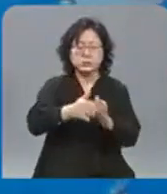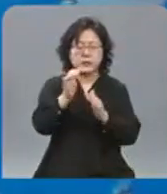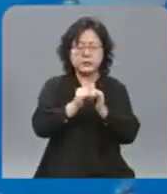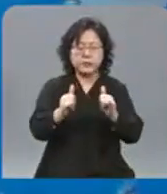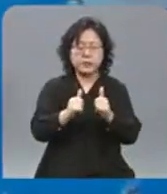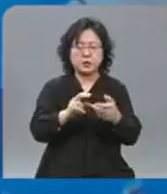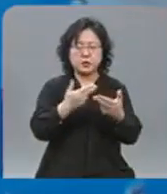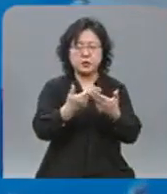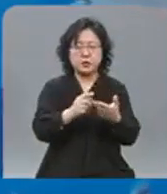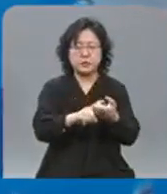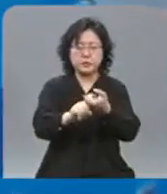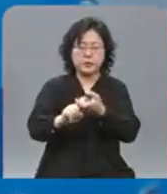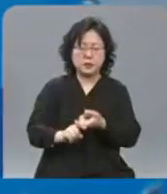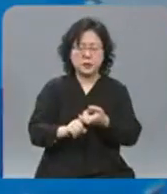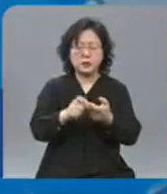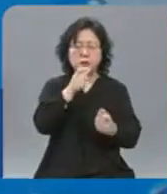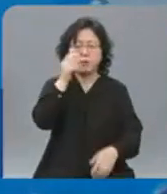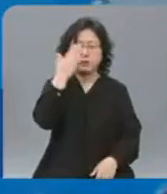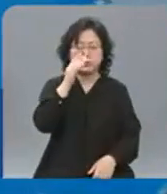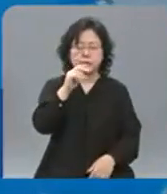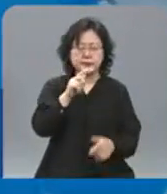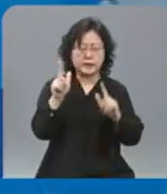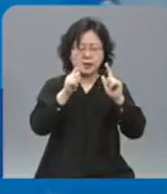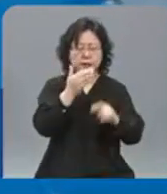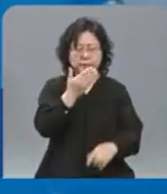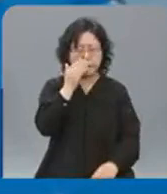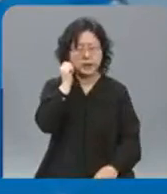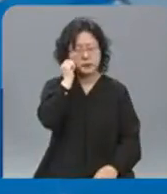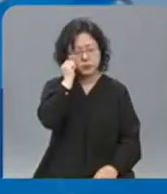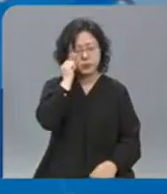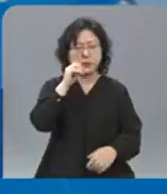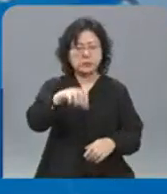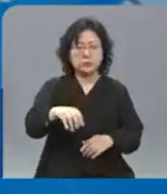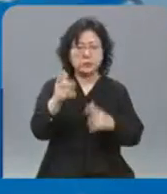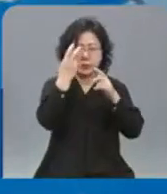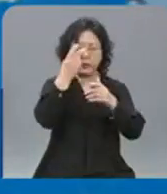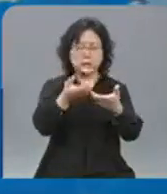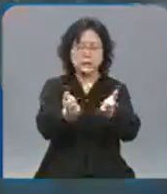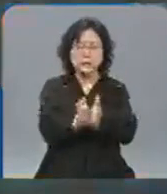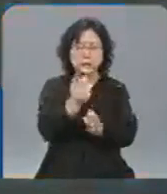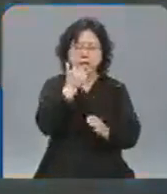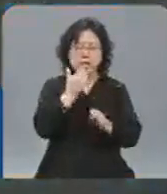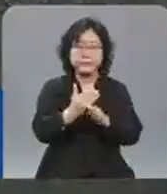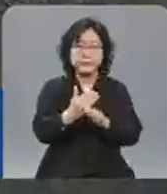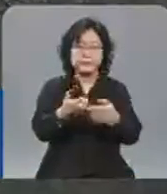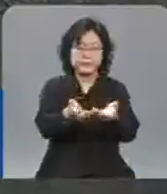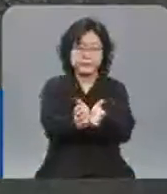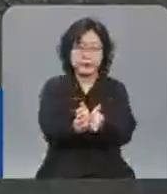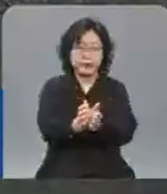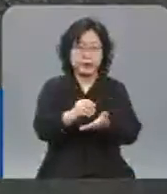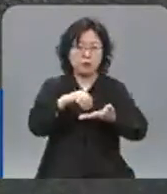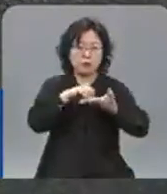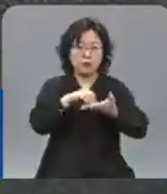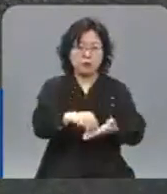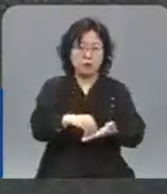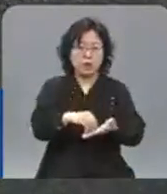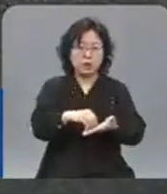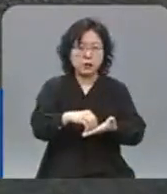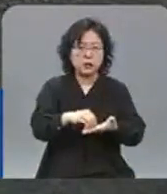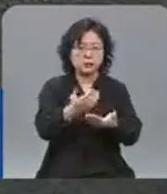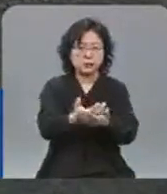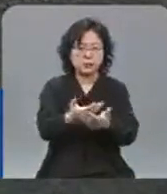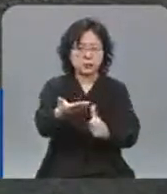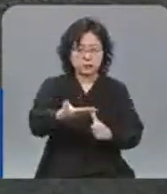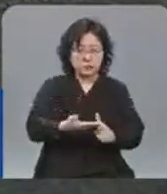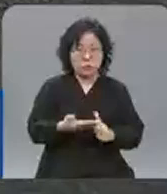여수시민협의회가 성명을 내고 여수의 한 생활형 숙박시설 관리단이 입주민들에게 민주당 권리당원 입당원서를 의무적으로 제출하도록